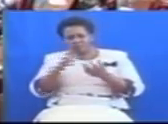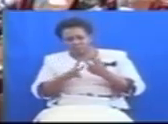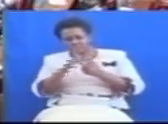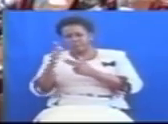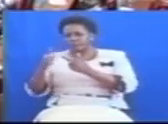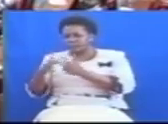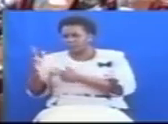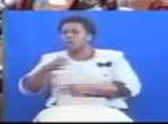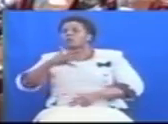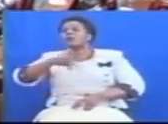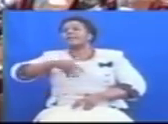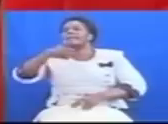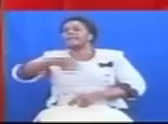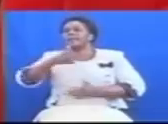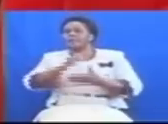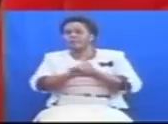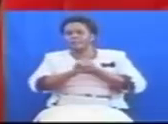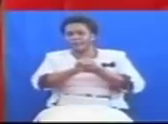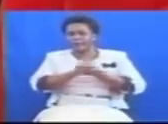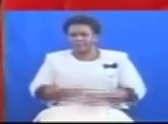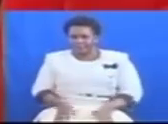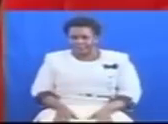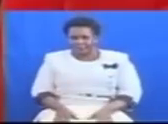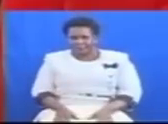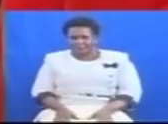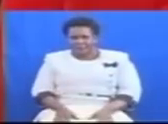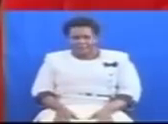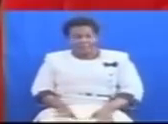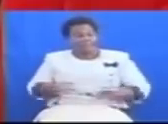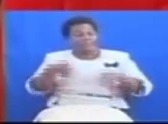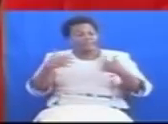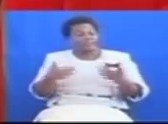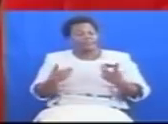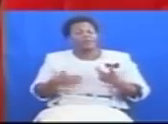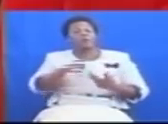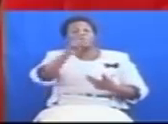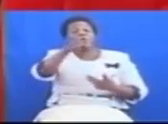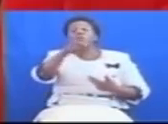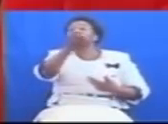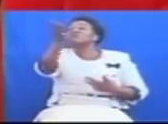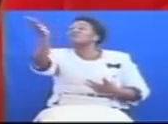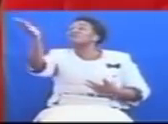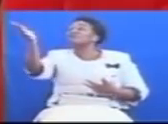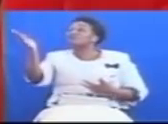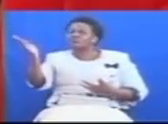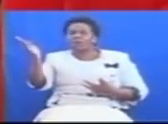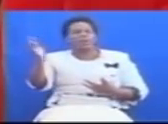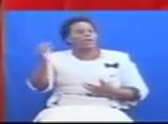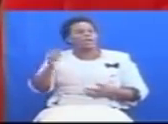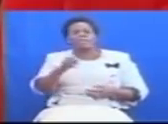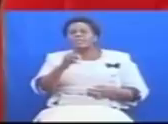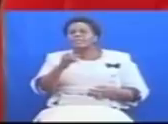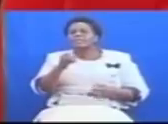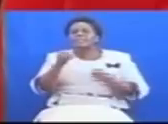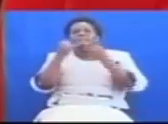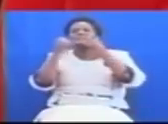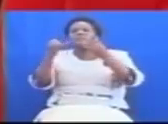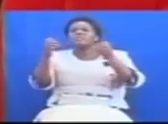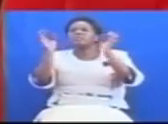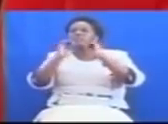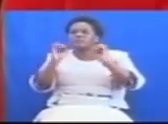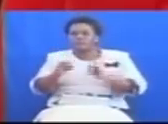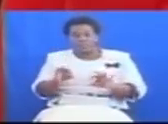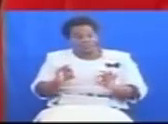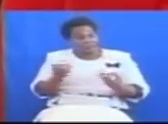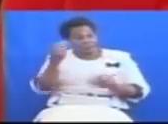Spika, kwa kuwa jitihada hizi wananchi wengi hawana taarifa nazo na hawana uelewa nazo, serikali sasa